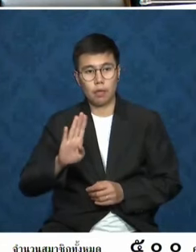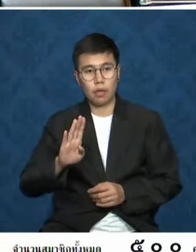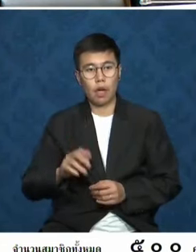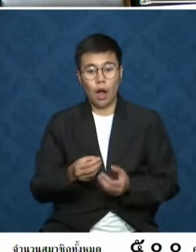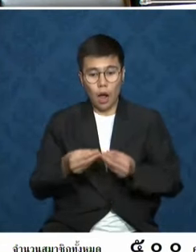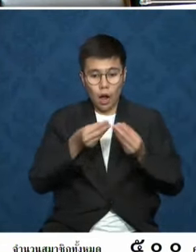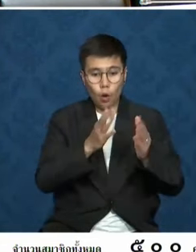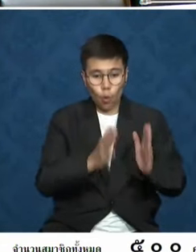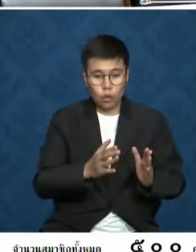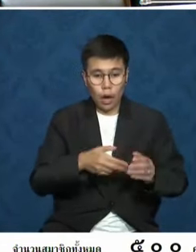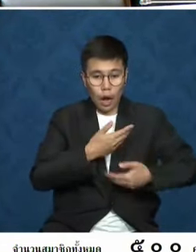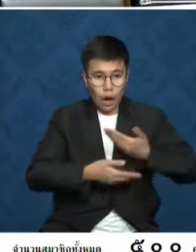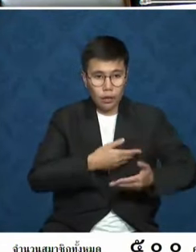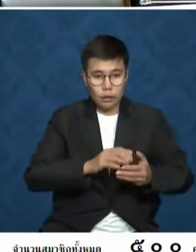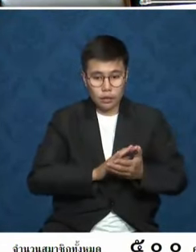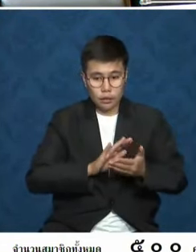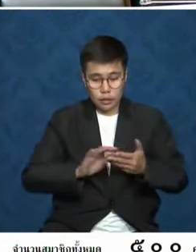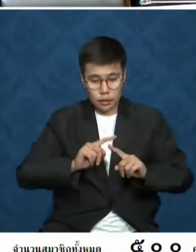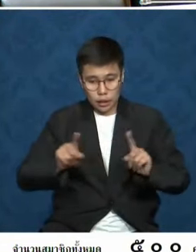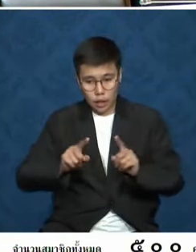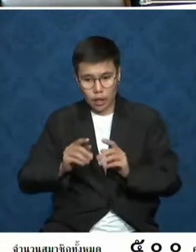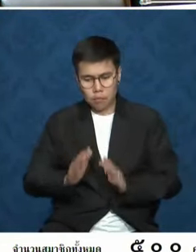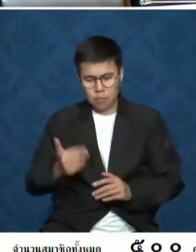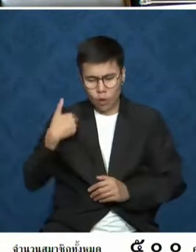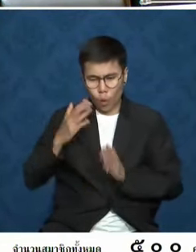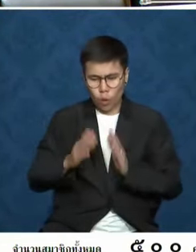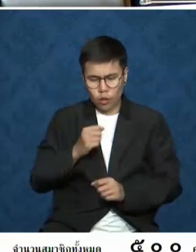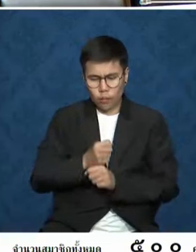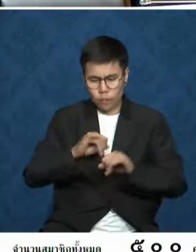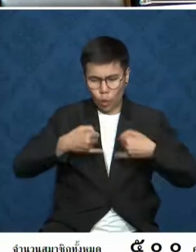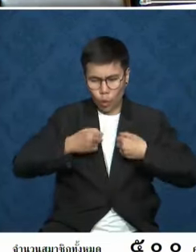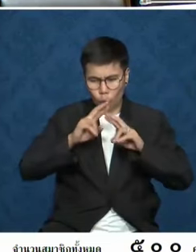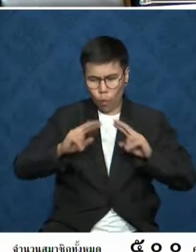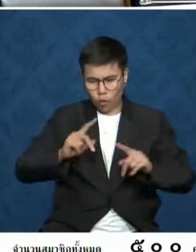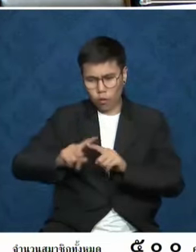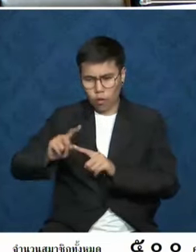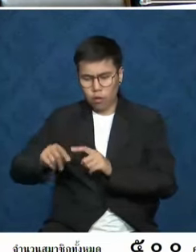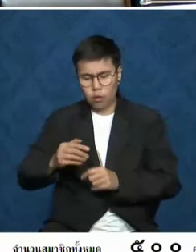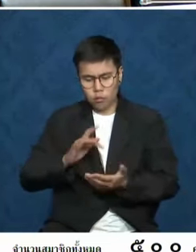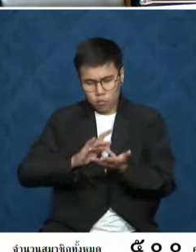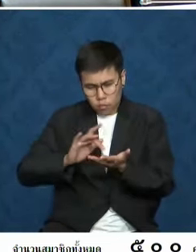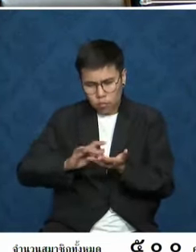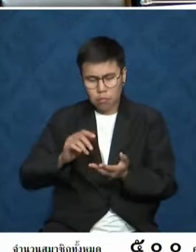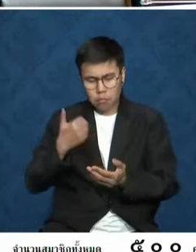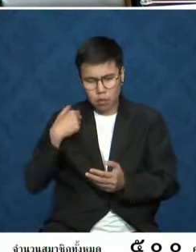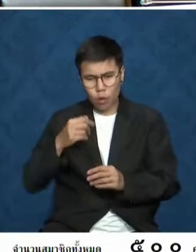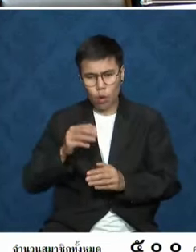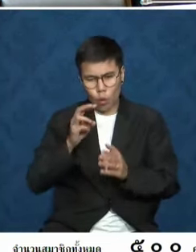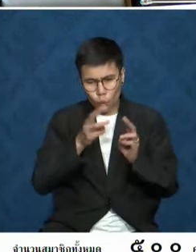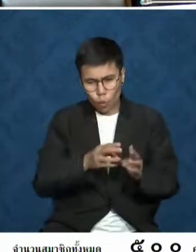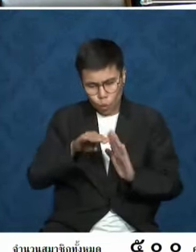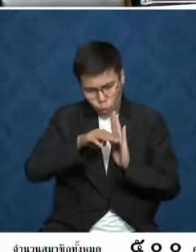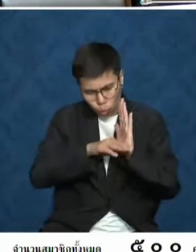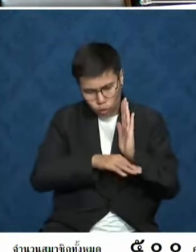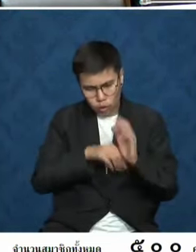่ว่าจากที่ที่ชั้ได้รับทราบมาจากผู้ปกอบการใหลท่านรวมถที่ได้เคยสัผสมาบ้างก็ทรามาว่ากระบวนการใ